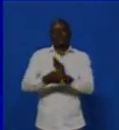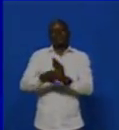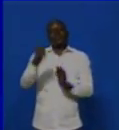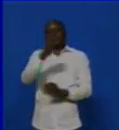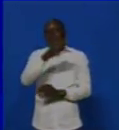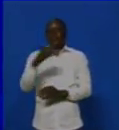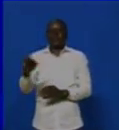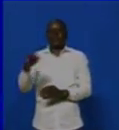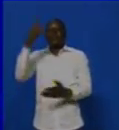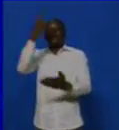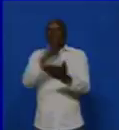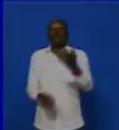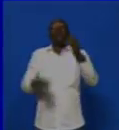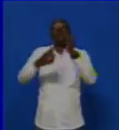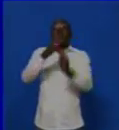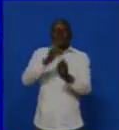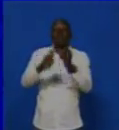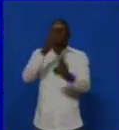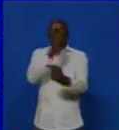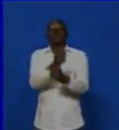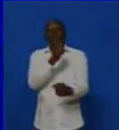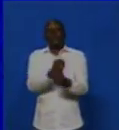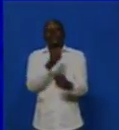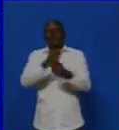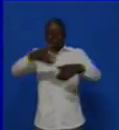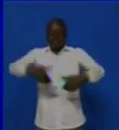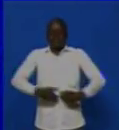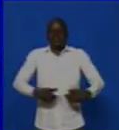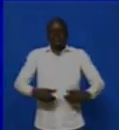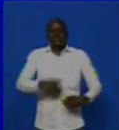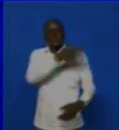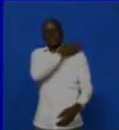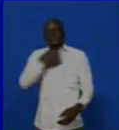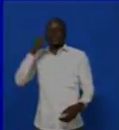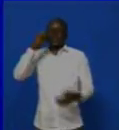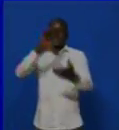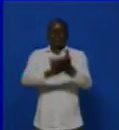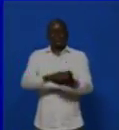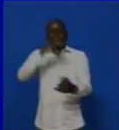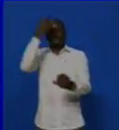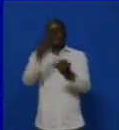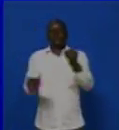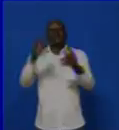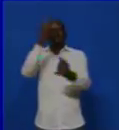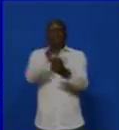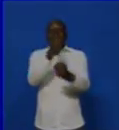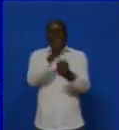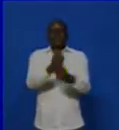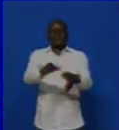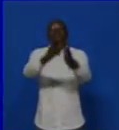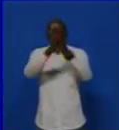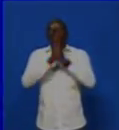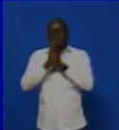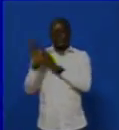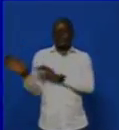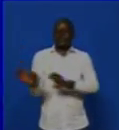quel impact sur l'emploi des jeunes et des femmes ?» À l'issue des travaux, des recommandations ont été